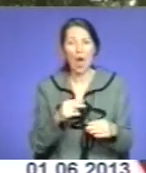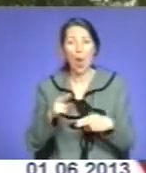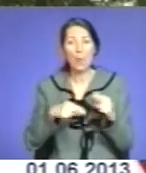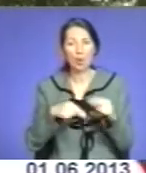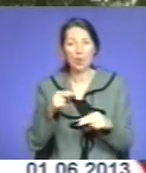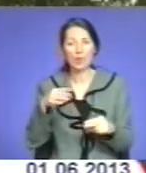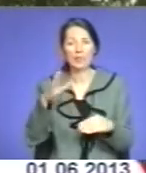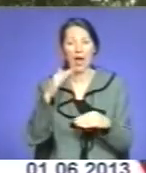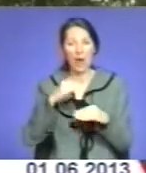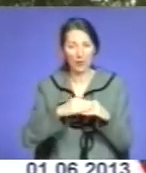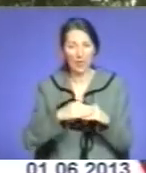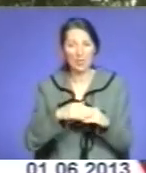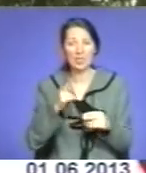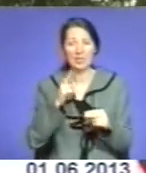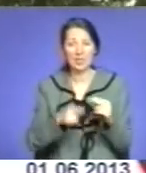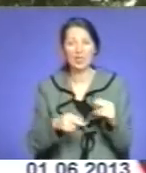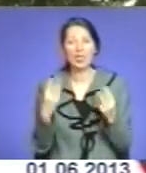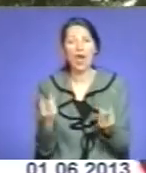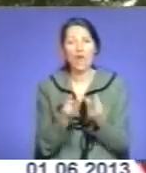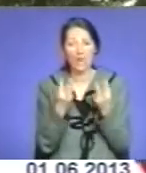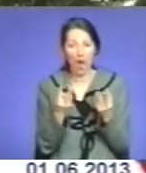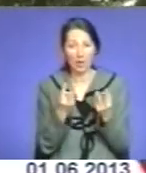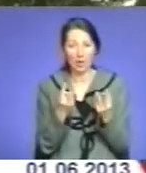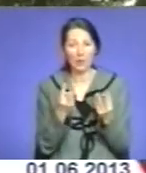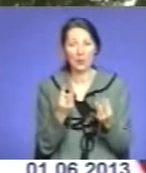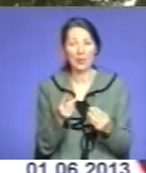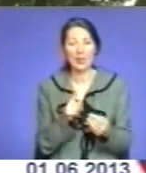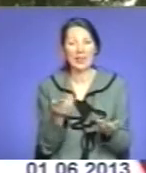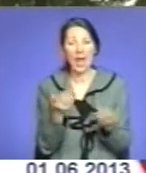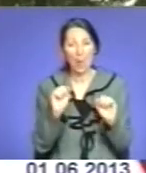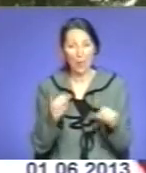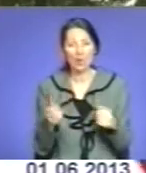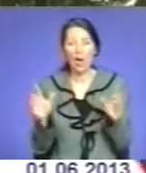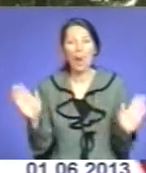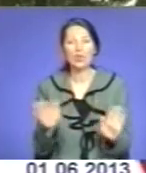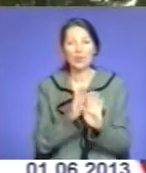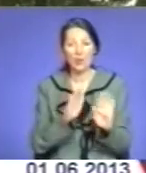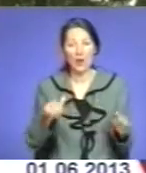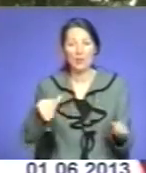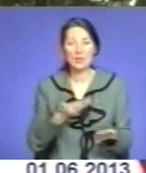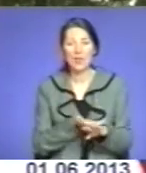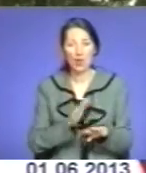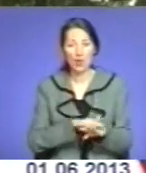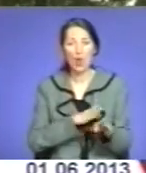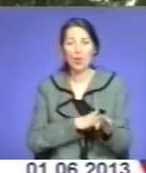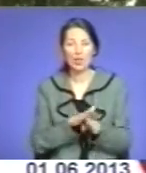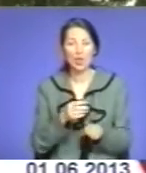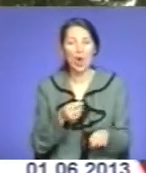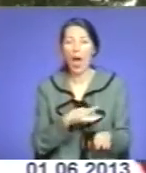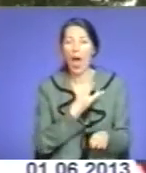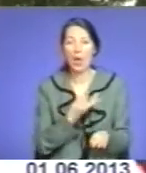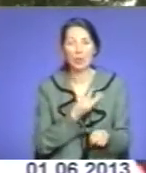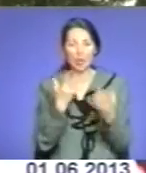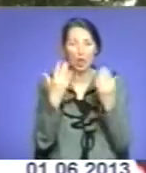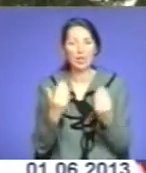ввечері зазвичай закінчується ватрою, тобто вогнищем, де можна вже поспівати після важкого, насиченого емоційного